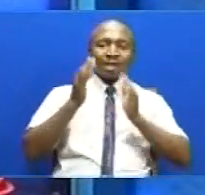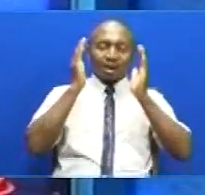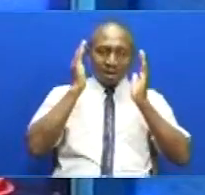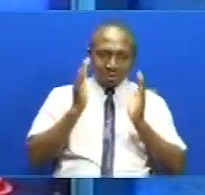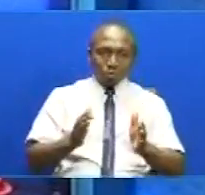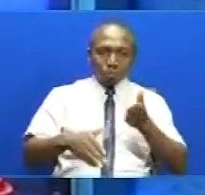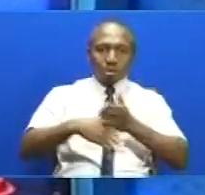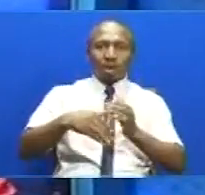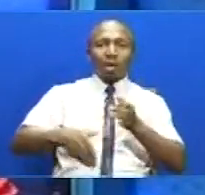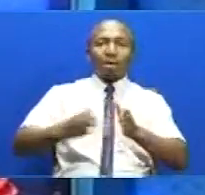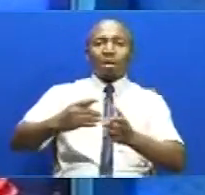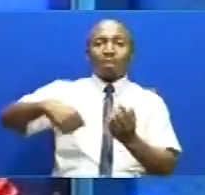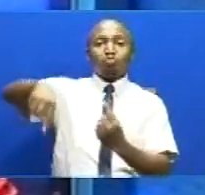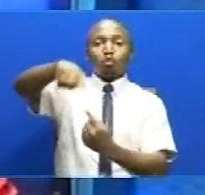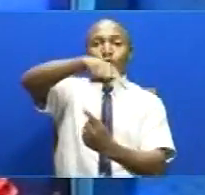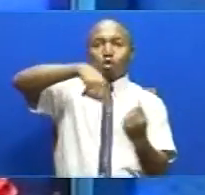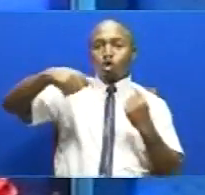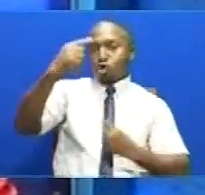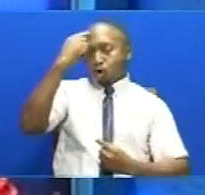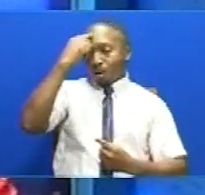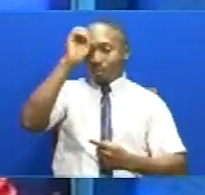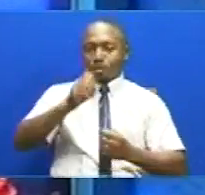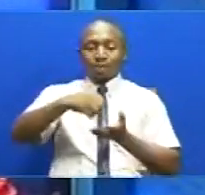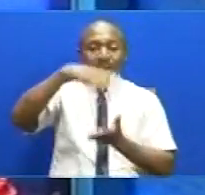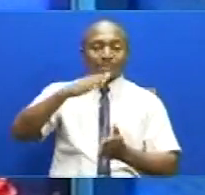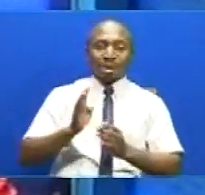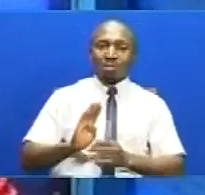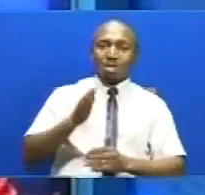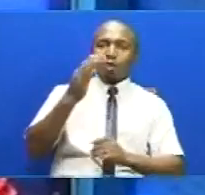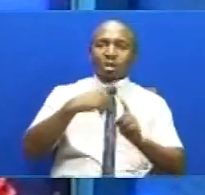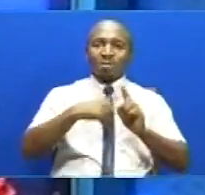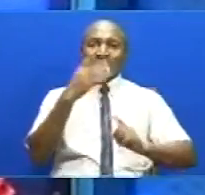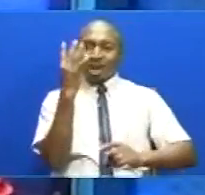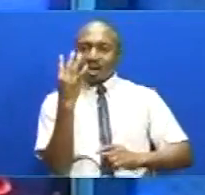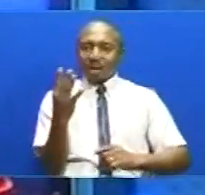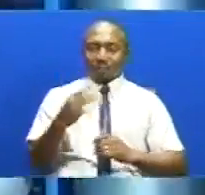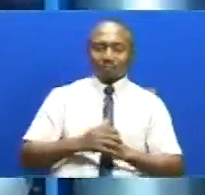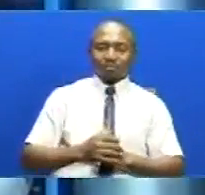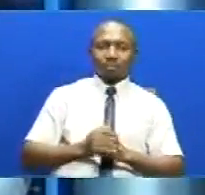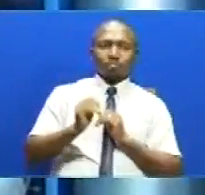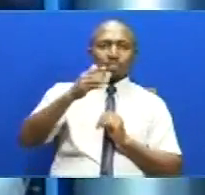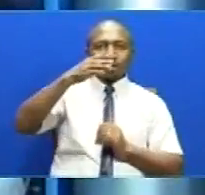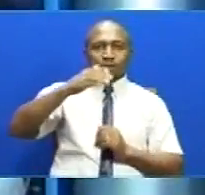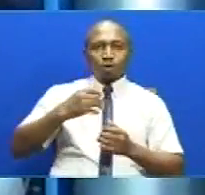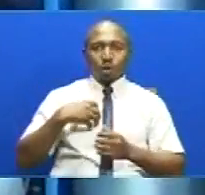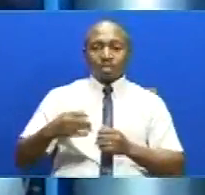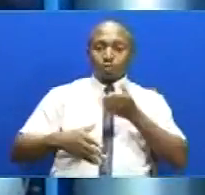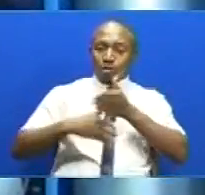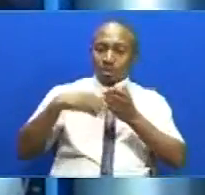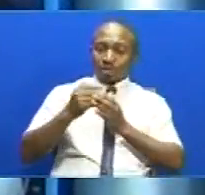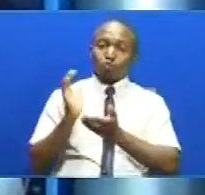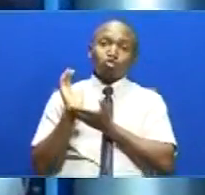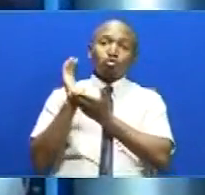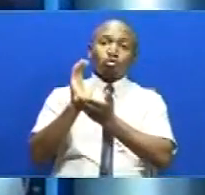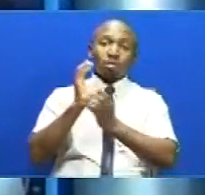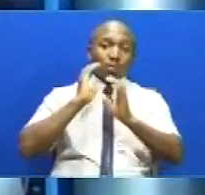mzunguko jijini Dodoma zinazogharimu zaidi ya shilingi bilioni 400. Waziri wa Ujenzi, Uchukuzi na Mawasiliano,